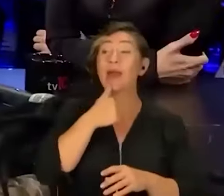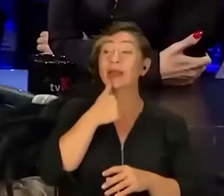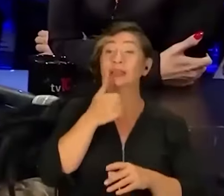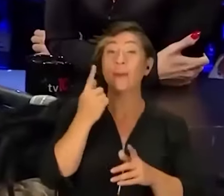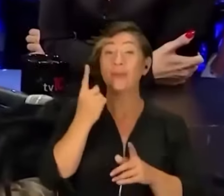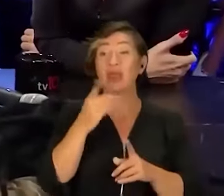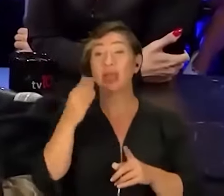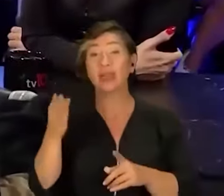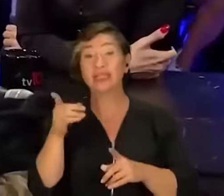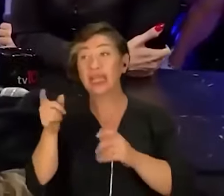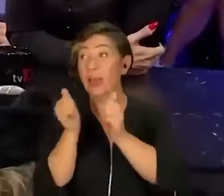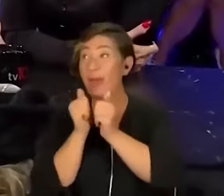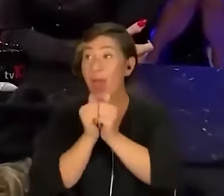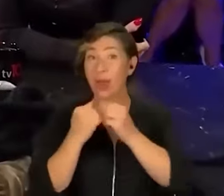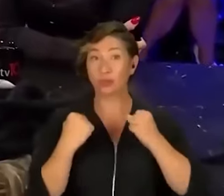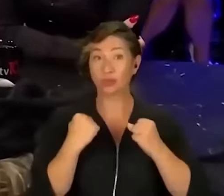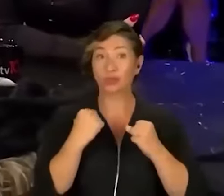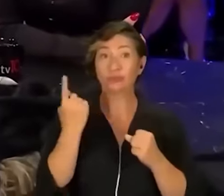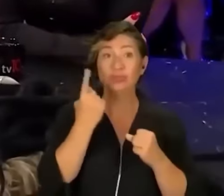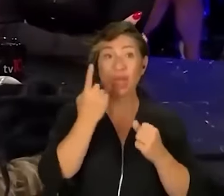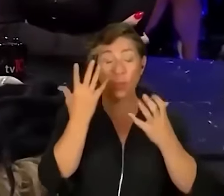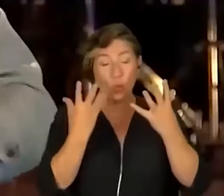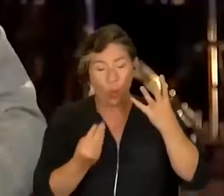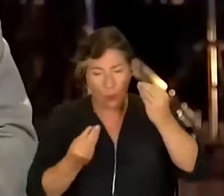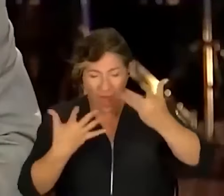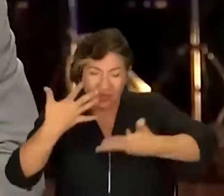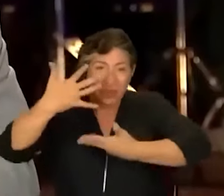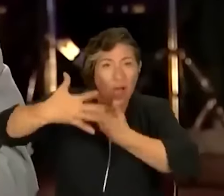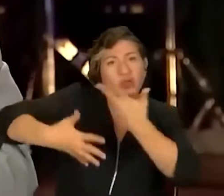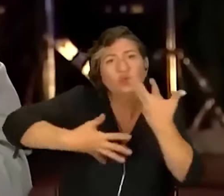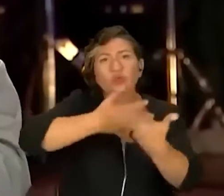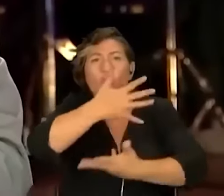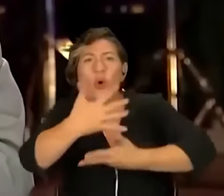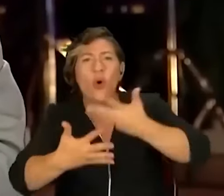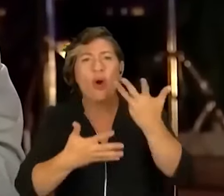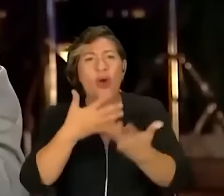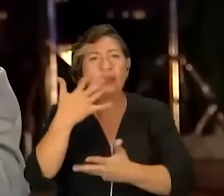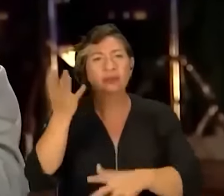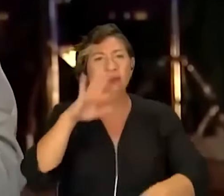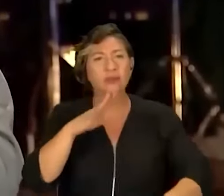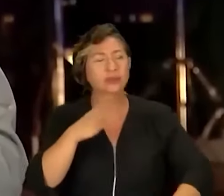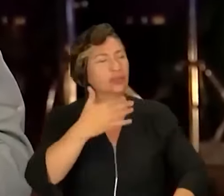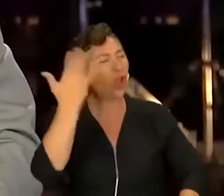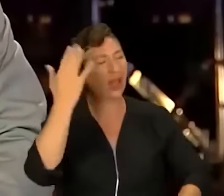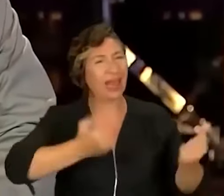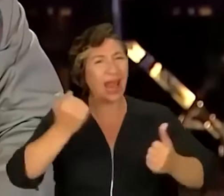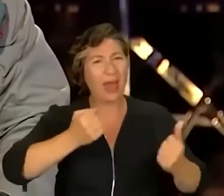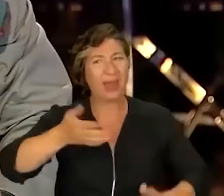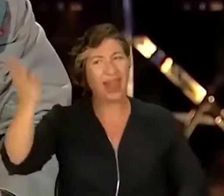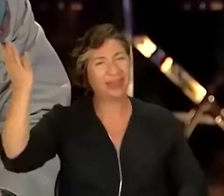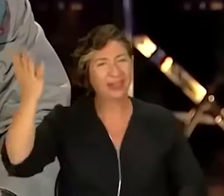erkeksi Ama bir yandan seninle beraber güçlü bir şeye bürünüyor güçlü bir role bürünüyor ve o da dönüyor diyor ki doğru kullan